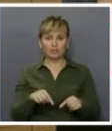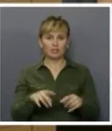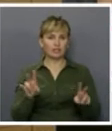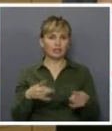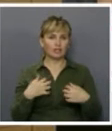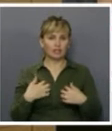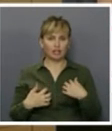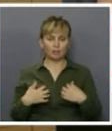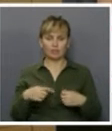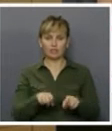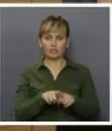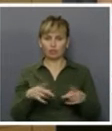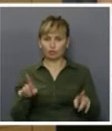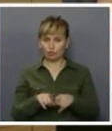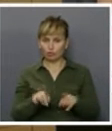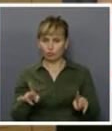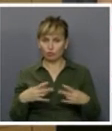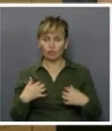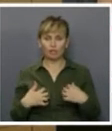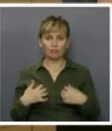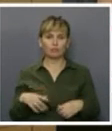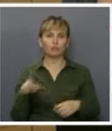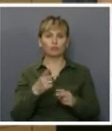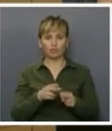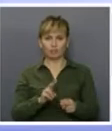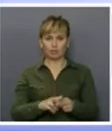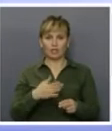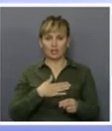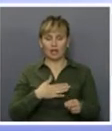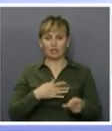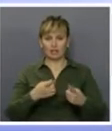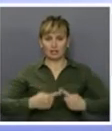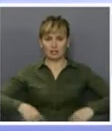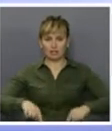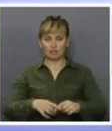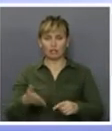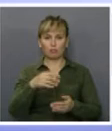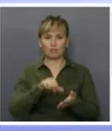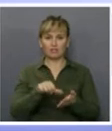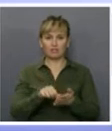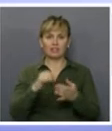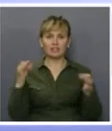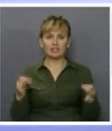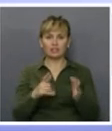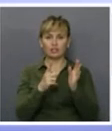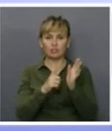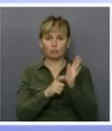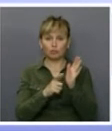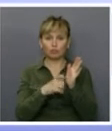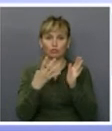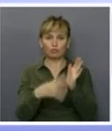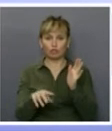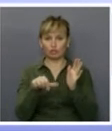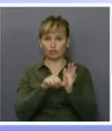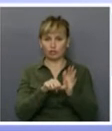торопиться, здесь не стоит торопиться. Потому что все-таки, допустим, наша ассоциация, мы представляем интересы 746 рынков,